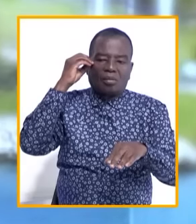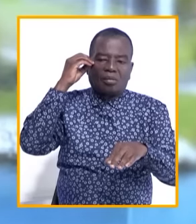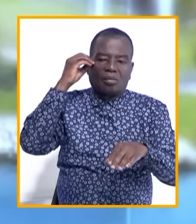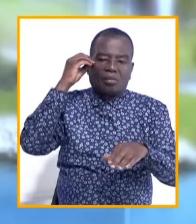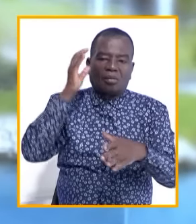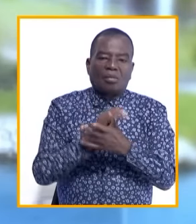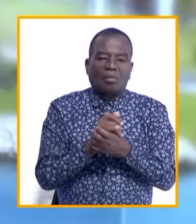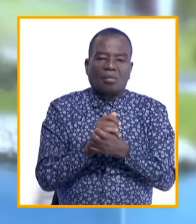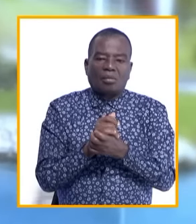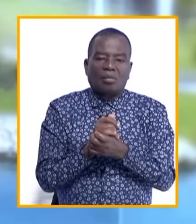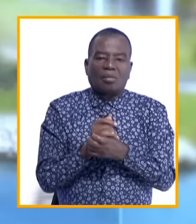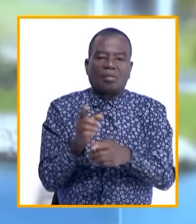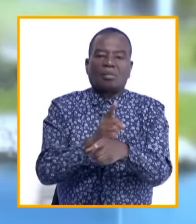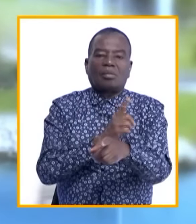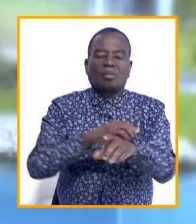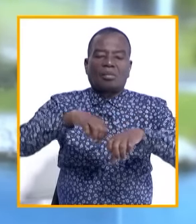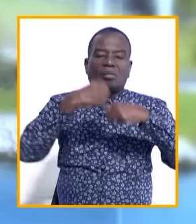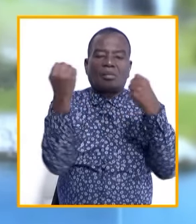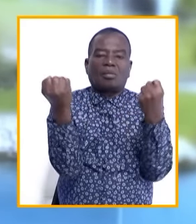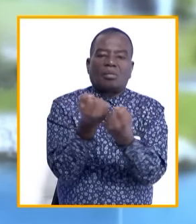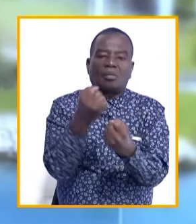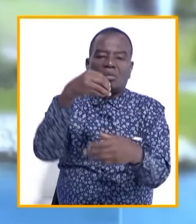du président de la République Alassane Ouattara.